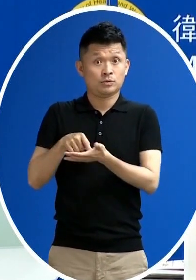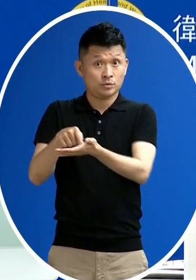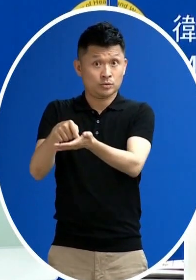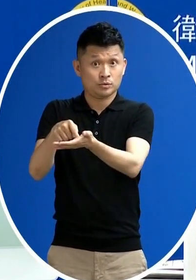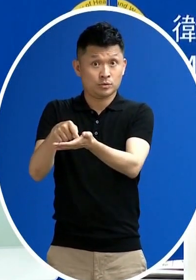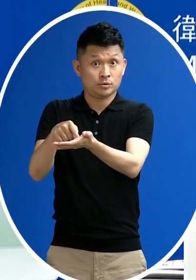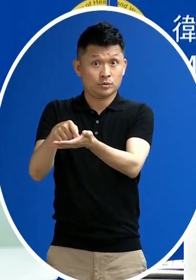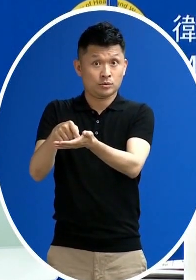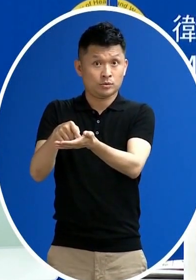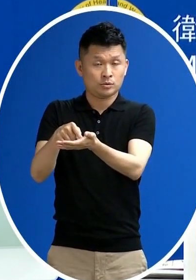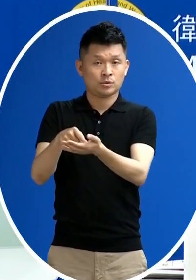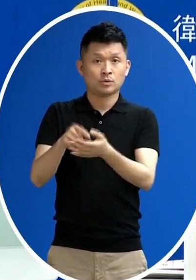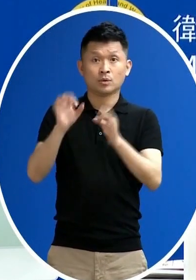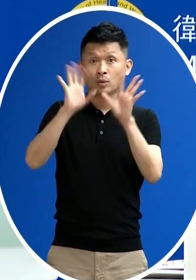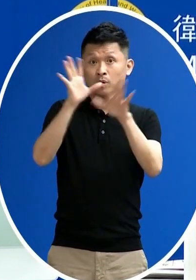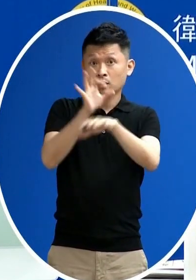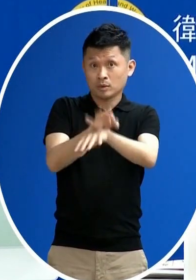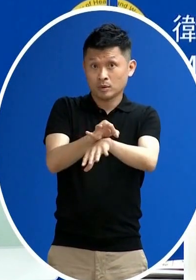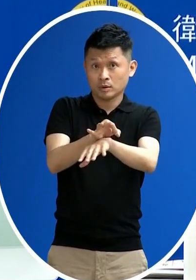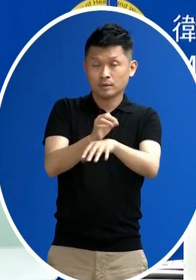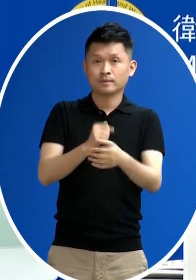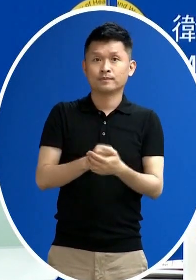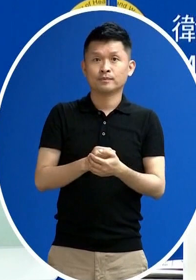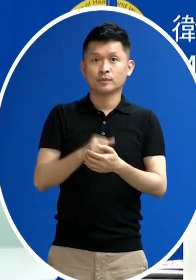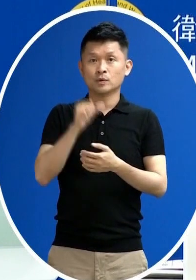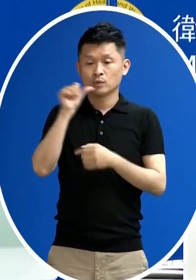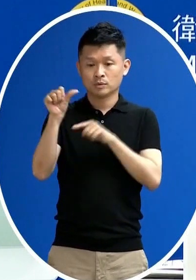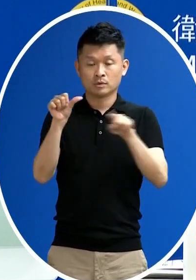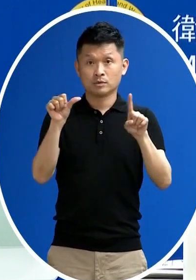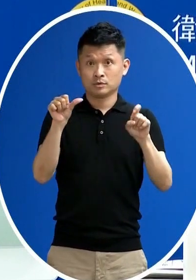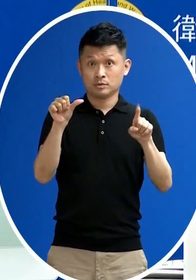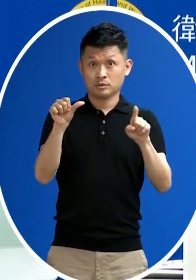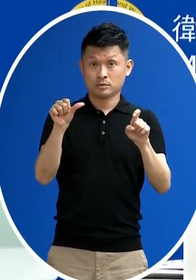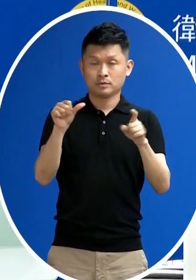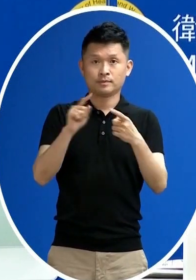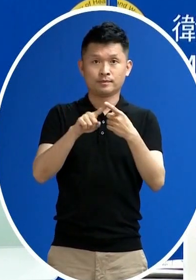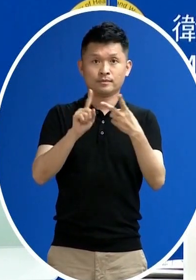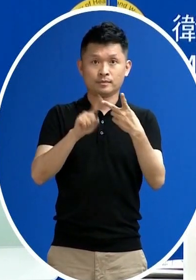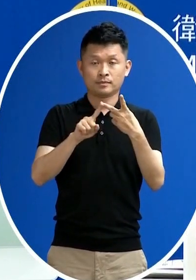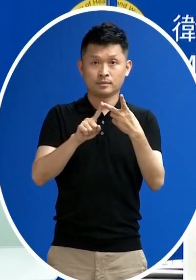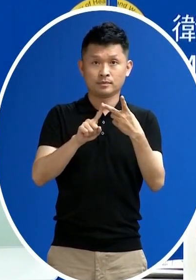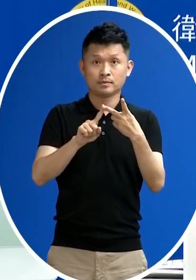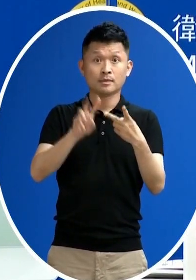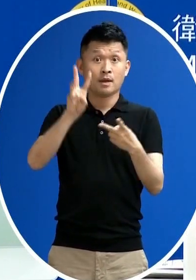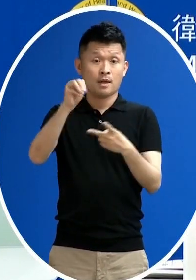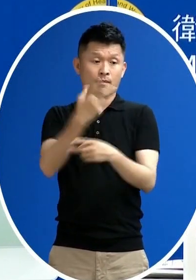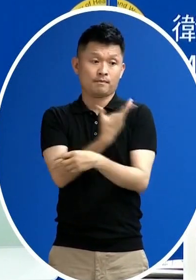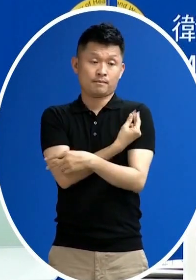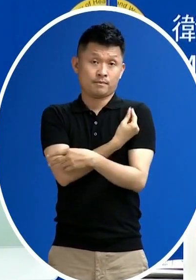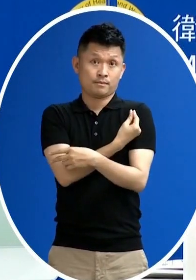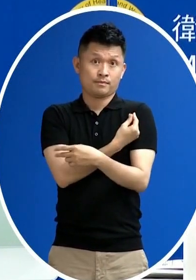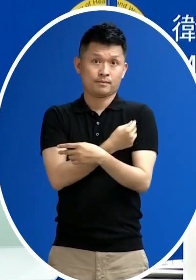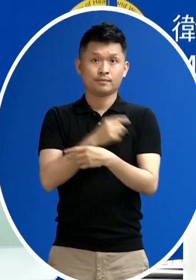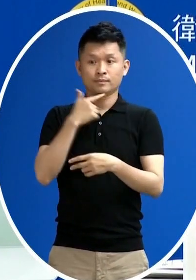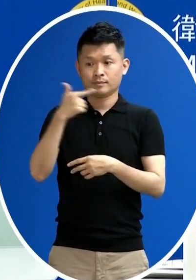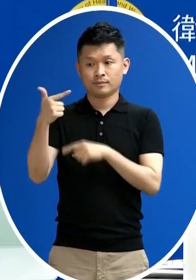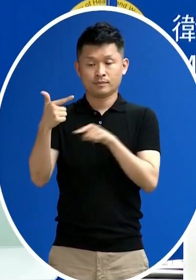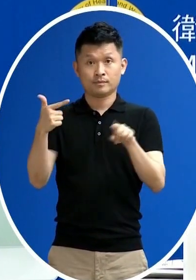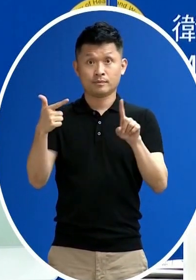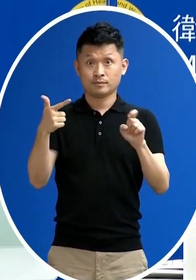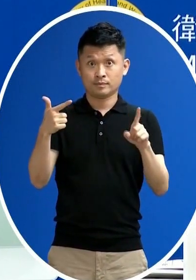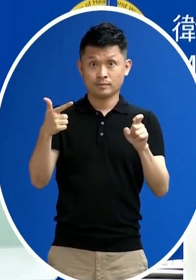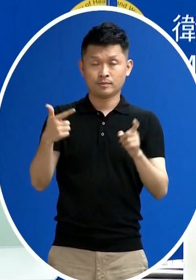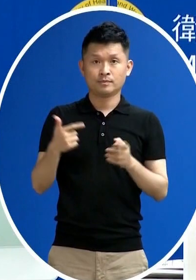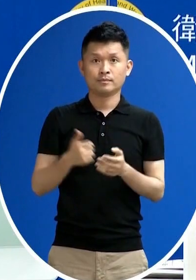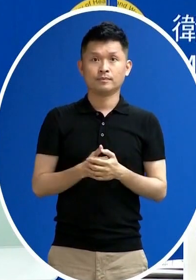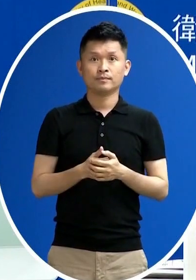有辉瑞的这个5到11岁，那还有莫德纳是6到11岁，那这